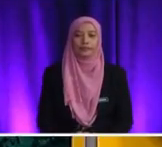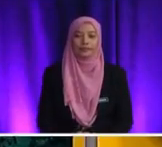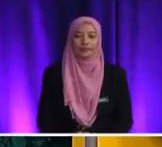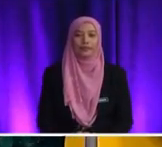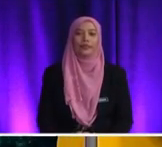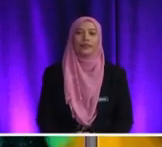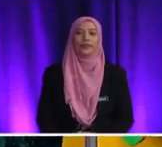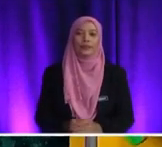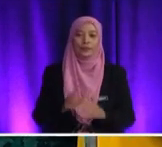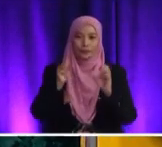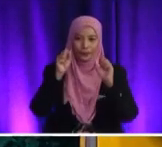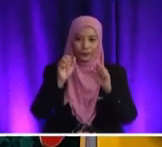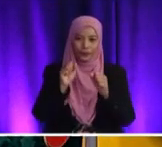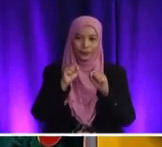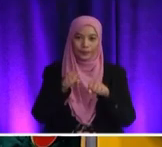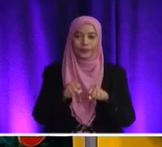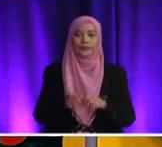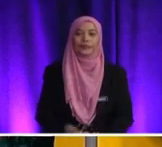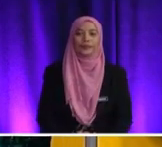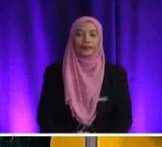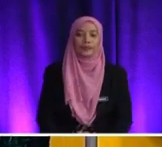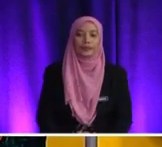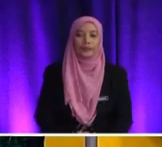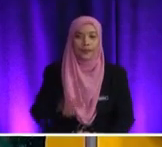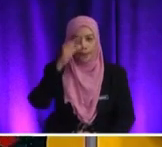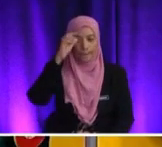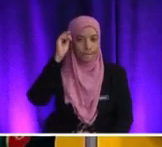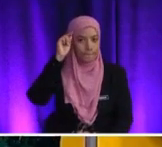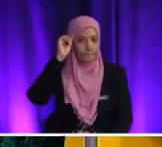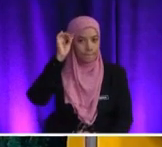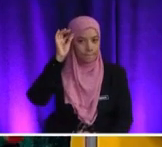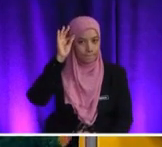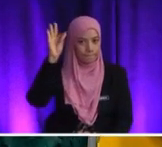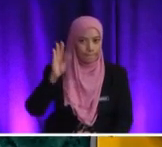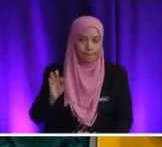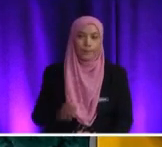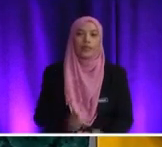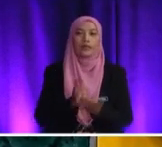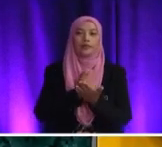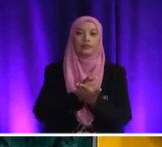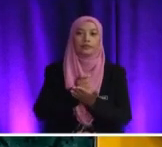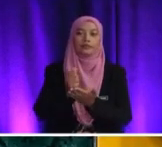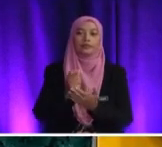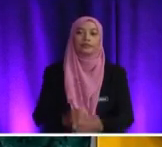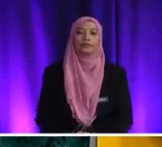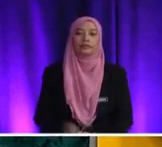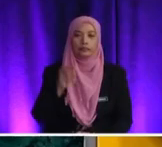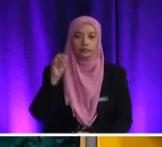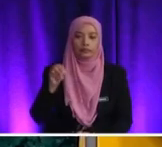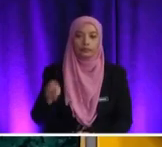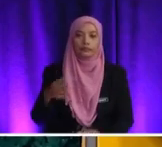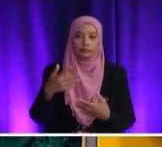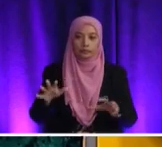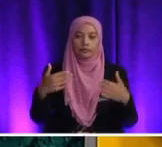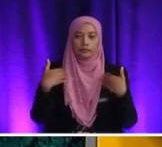tak paint pakai teruskan ya Oke kita teruskan dengan ah tadi murid-murid HD